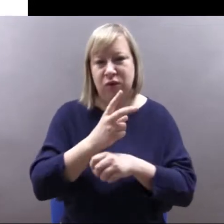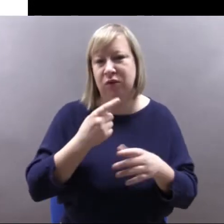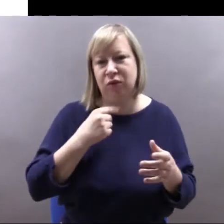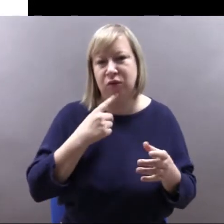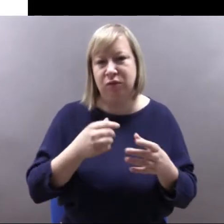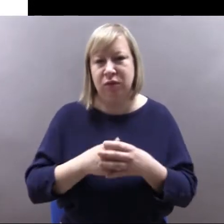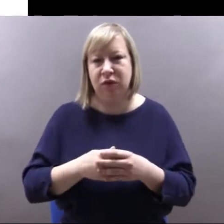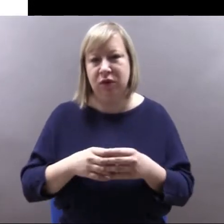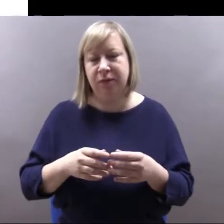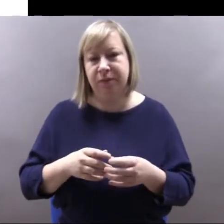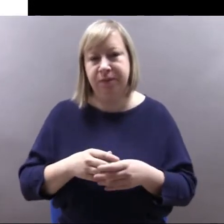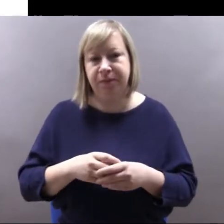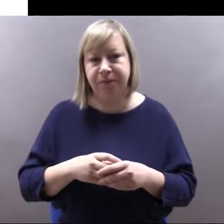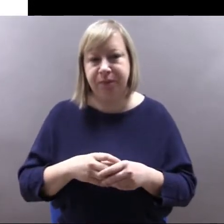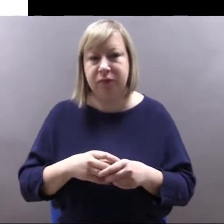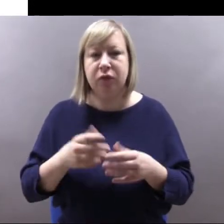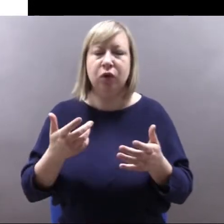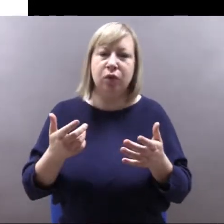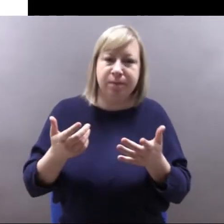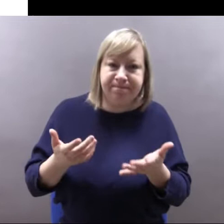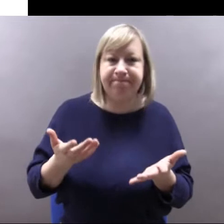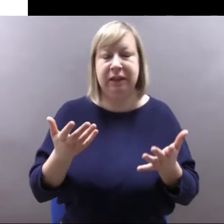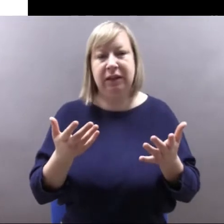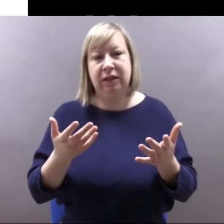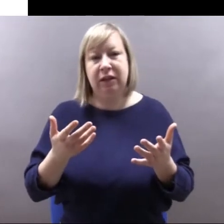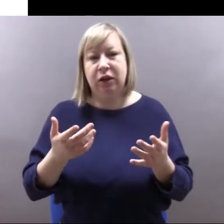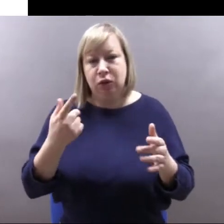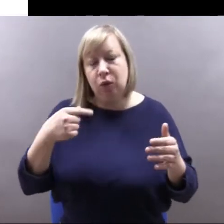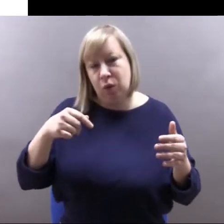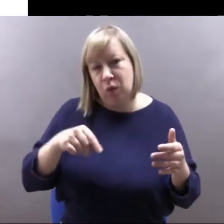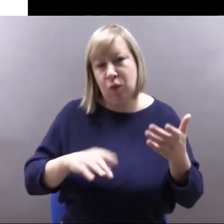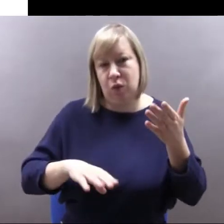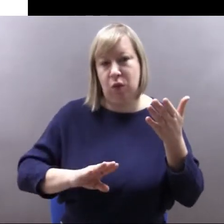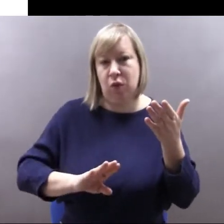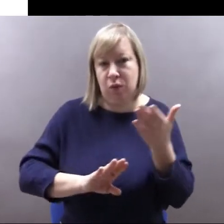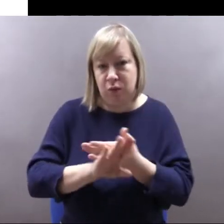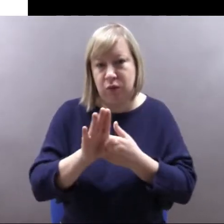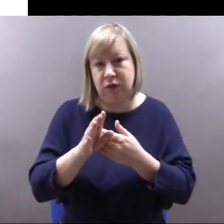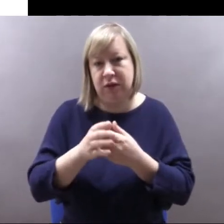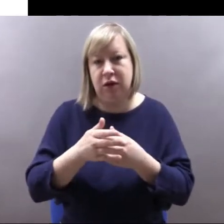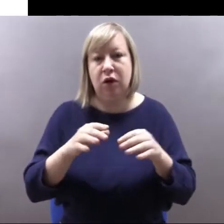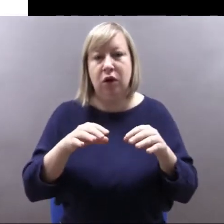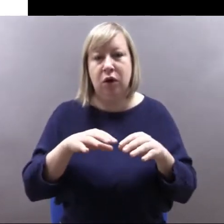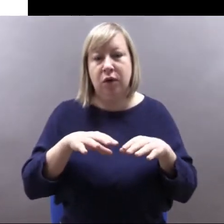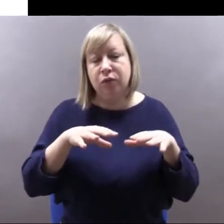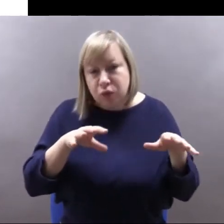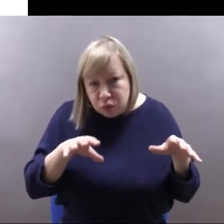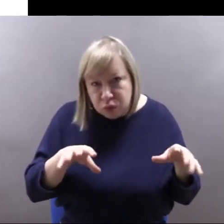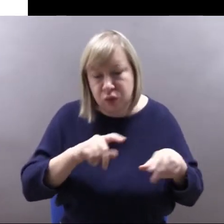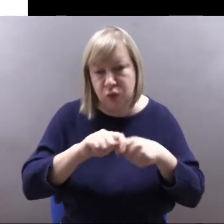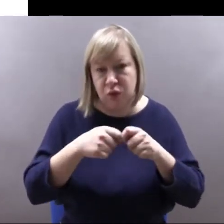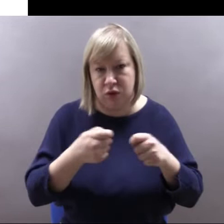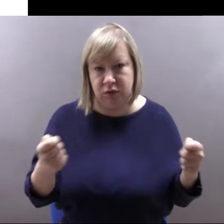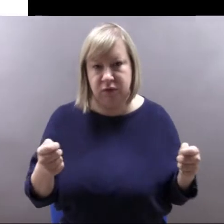dostrzegana i jest przede wszystkim używana, co mnie bardzo cieszy. Ja poprosiłam Fundację FADO, żeby